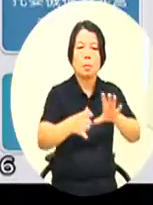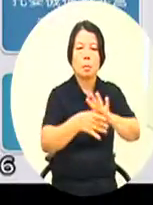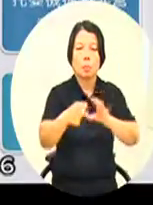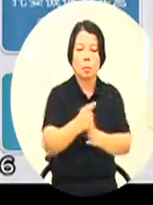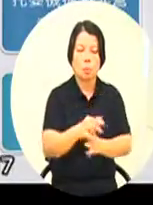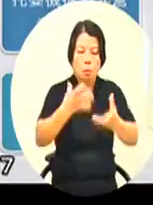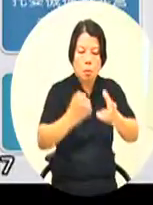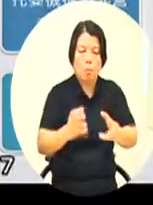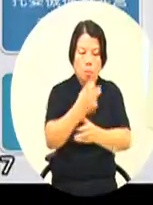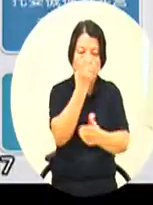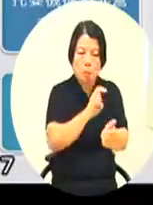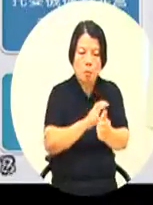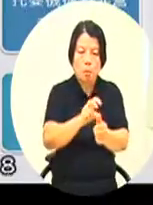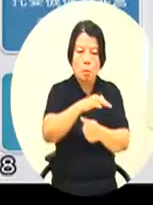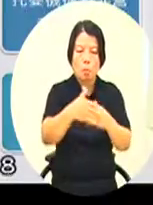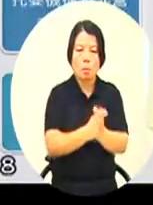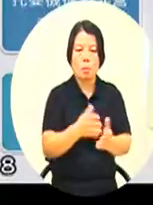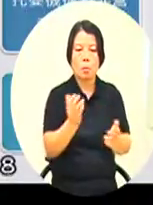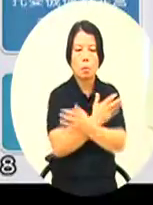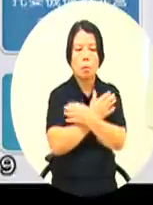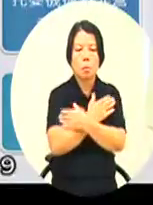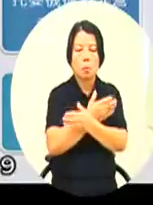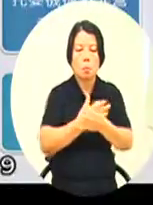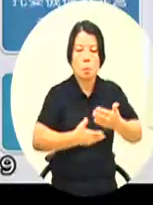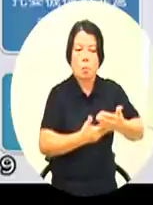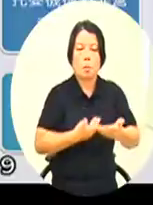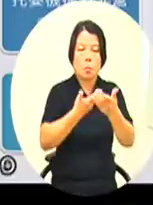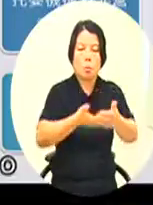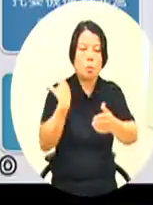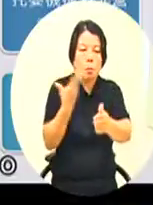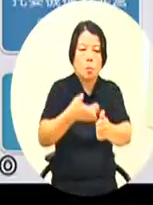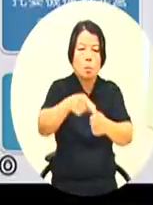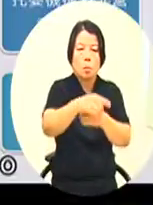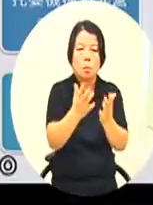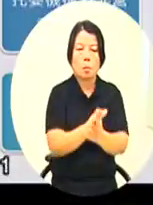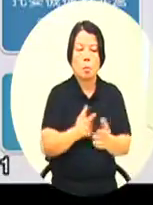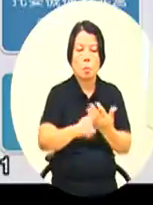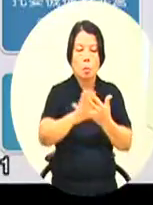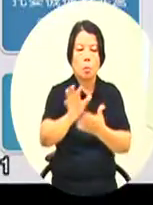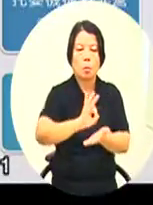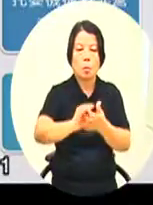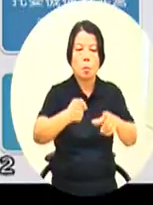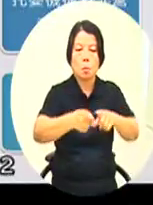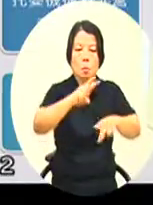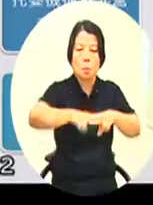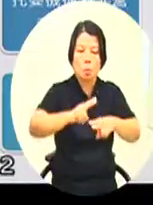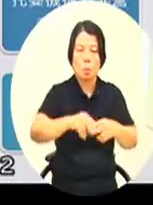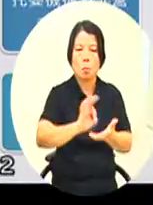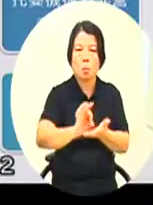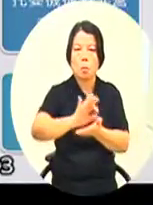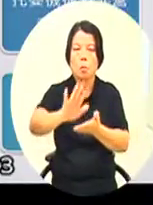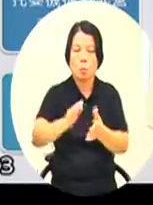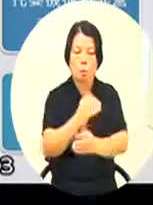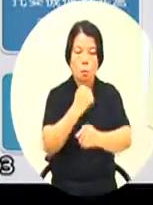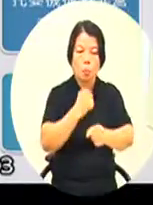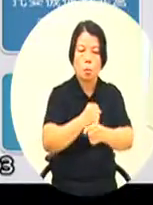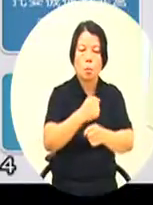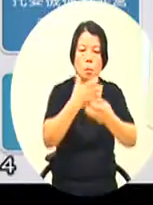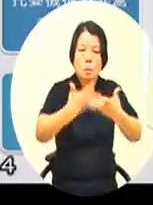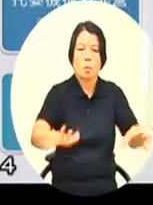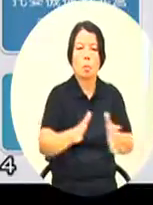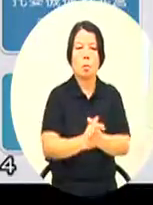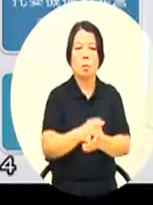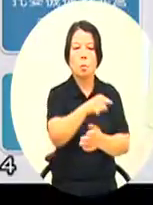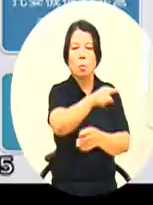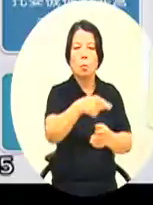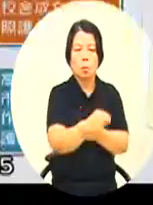顾，另外就是托婴跟这个非营利幼儿园，还有其他有利公共的事务。所以看到我们做的很受